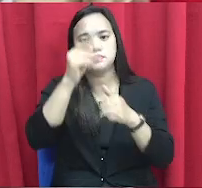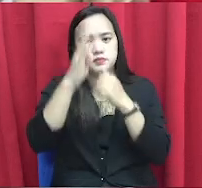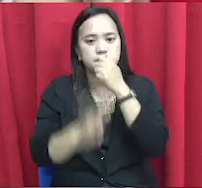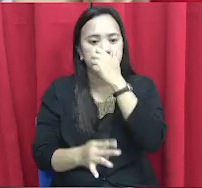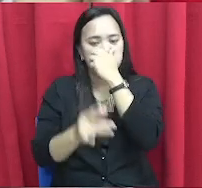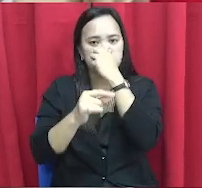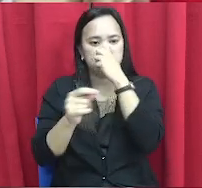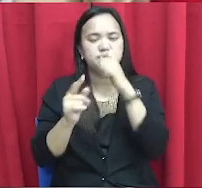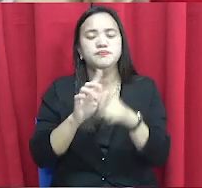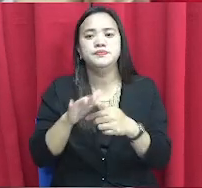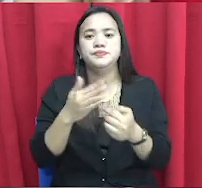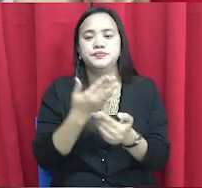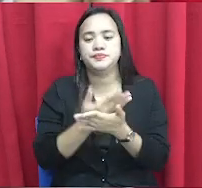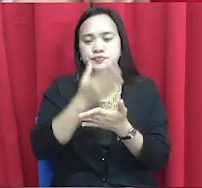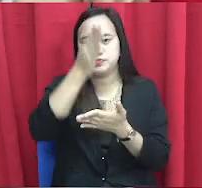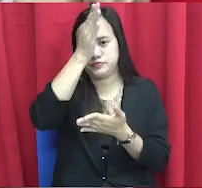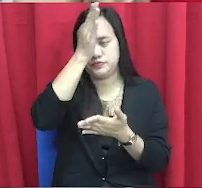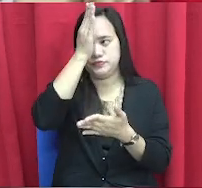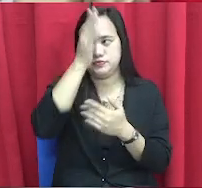mga